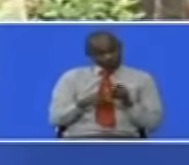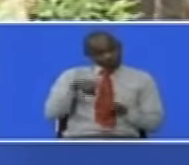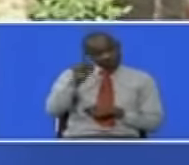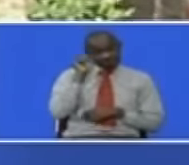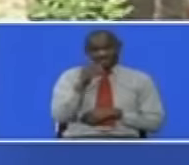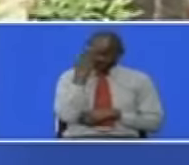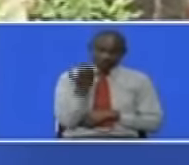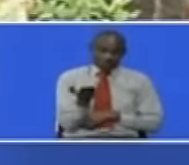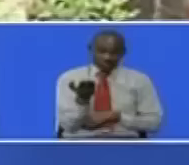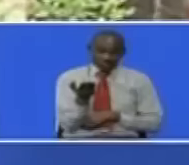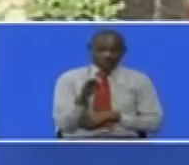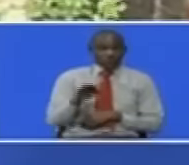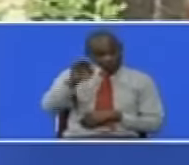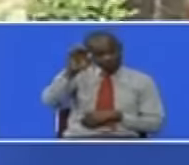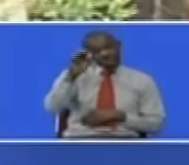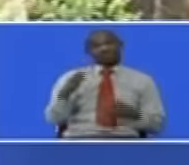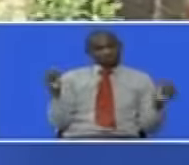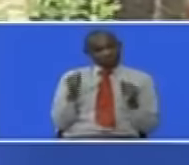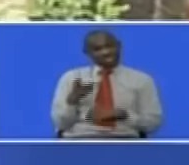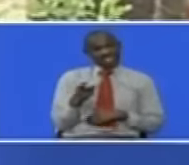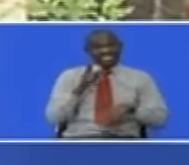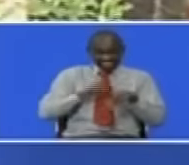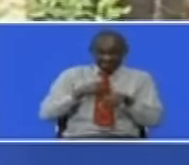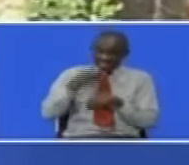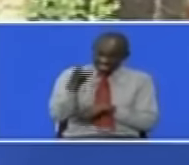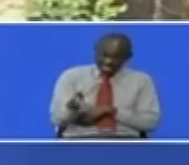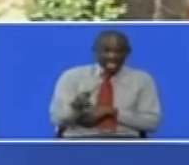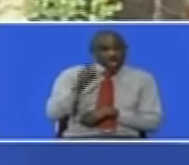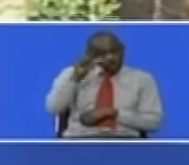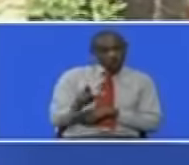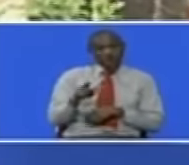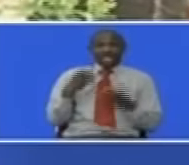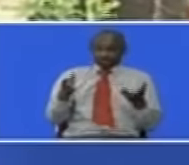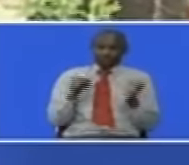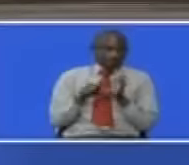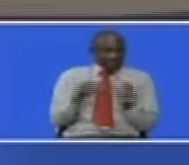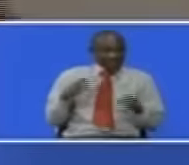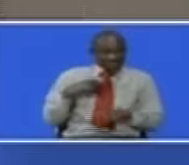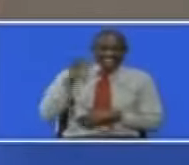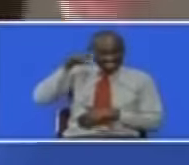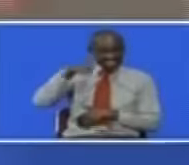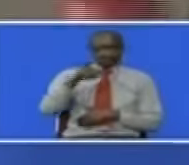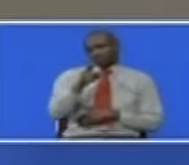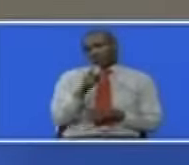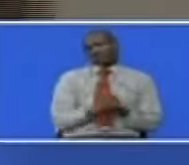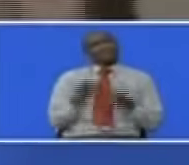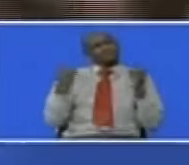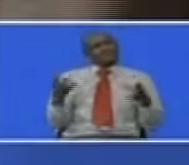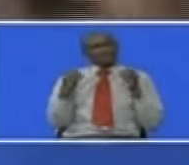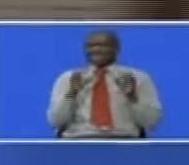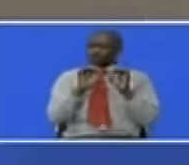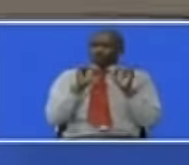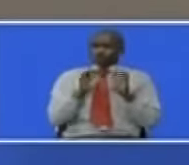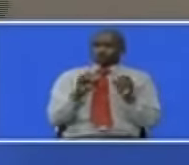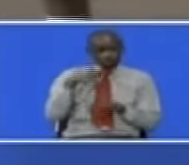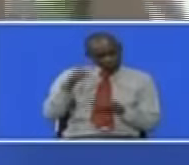it is altitude. Yes. Yeah. When it is hills and low altitude, there is no problem. But hills with... Baadhi ya makocha wanariadha ambao